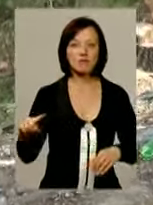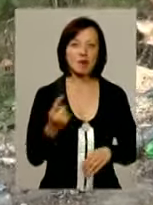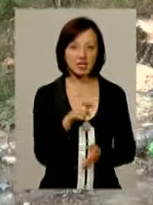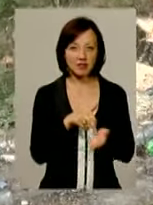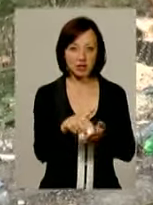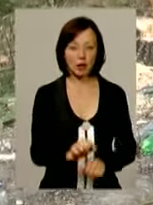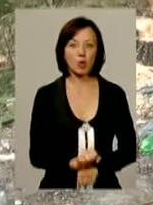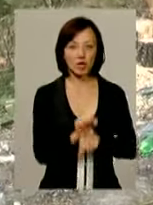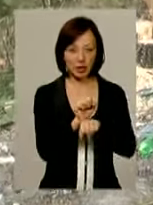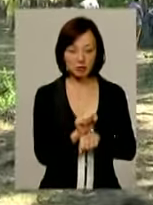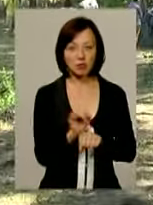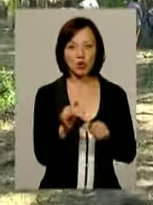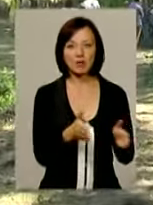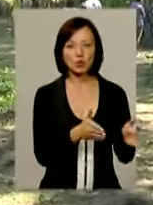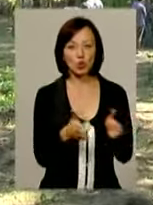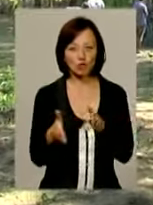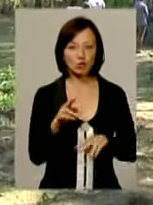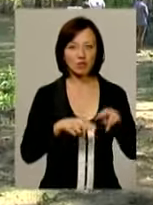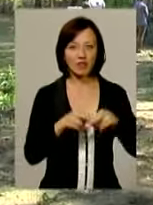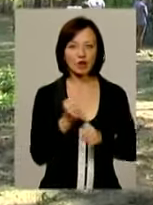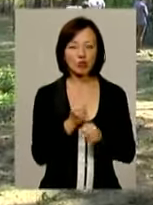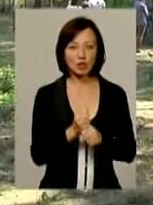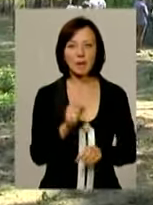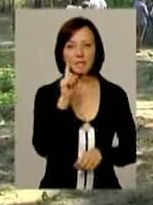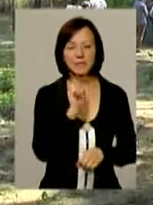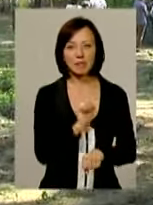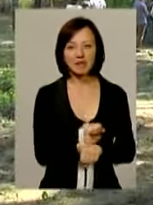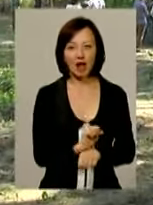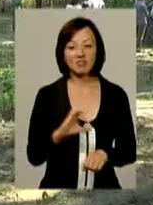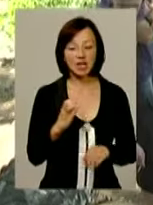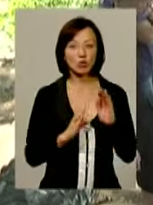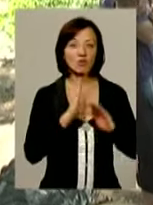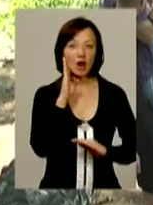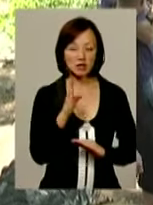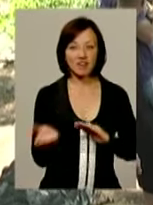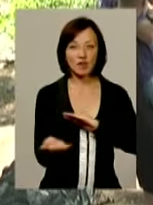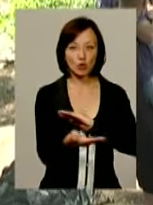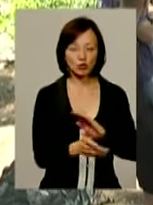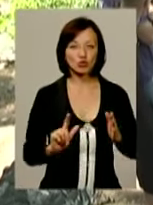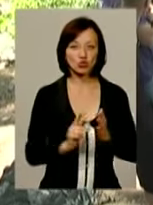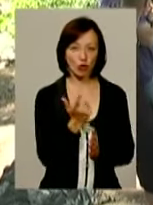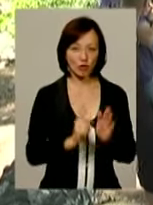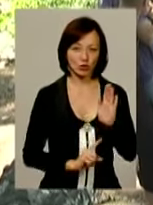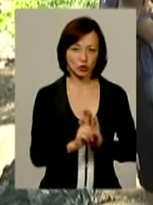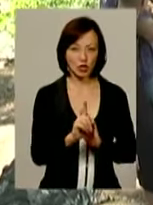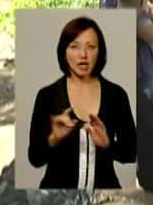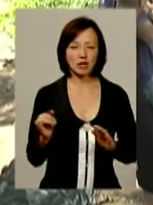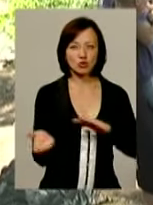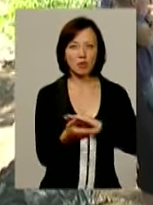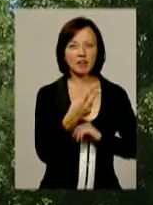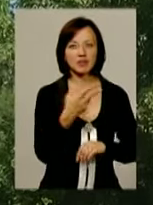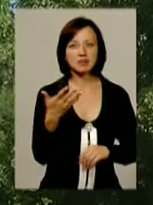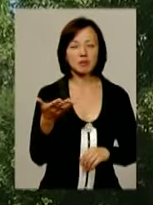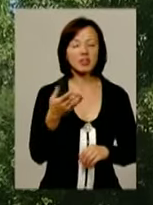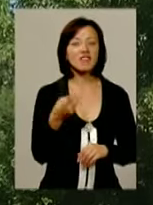на протест, після якого підготовчі будівельні роботи таки припинилися. Але у середу вранці вирубування зелених насаджень відновили і зрубали понад